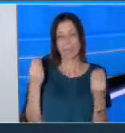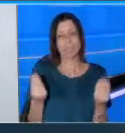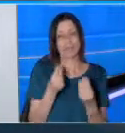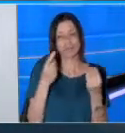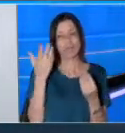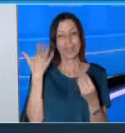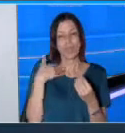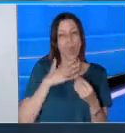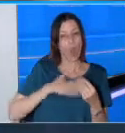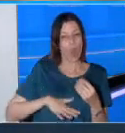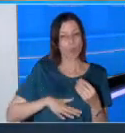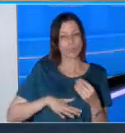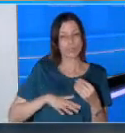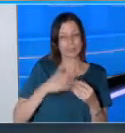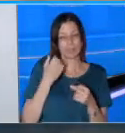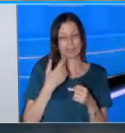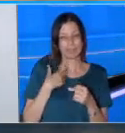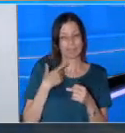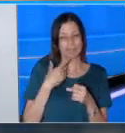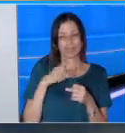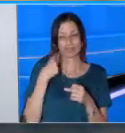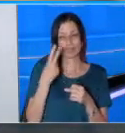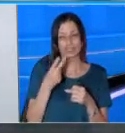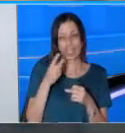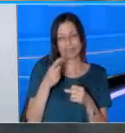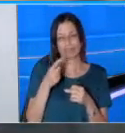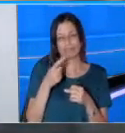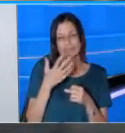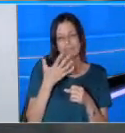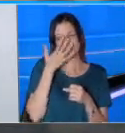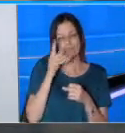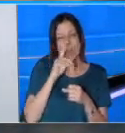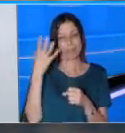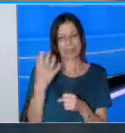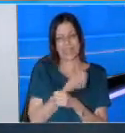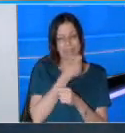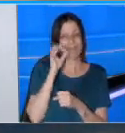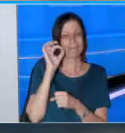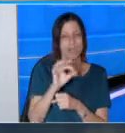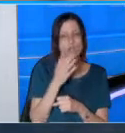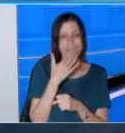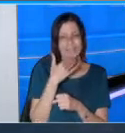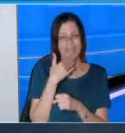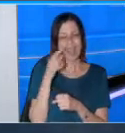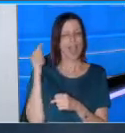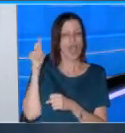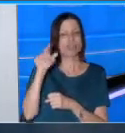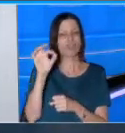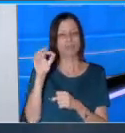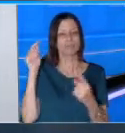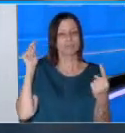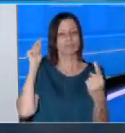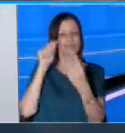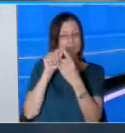בהחלט היו רוצים להוציא מהסבב הזה. הם מאוד מתוסכלים שהם לא כל כך מצליחים בעצם לפגוע בישראל. הרקטות שלהם נתקלות